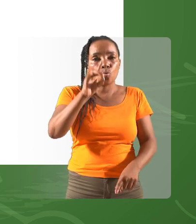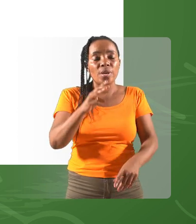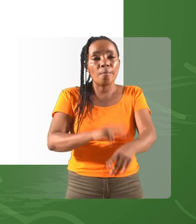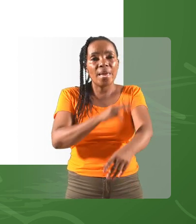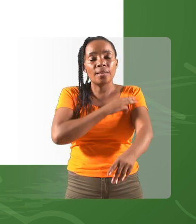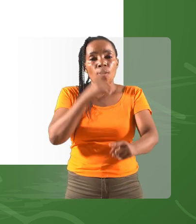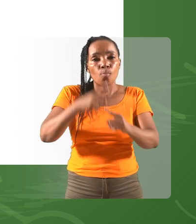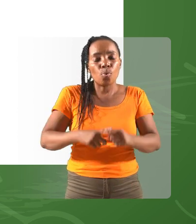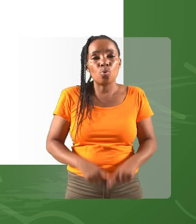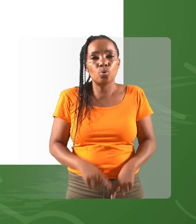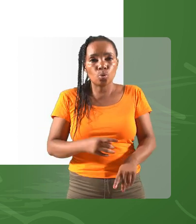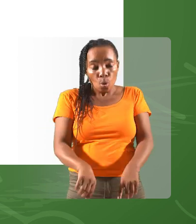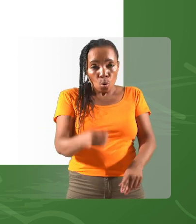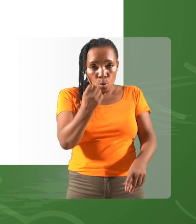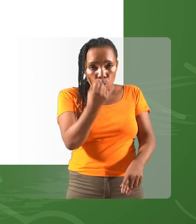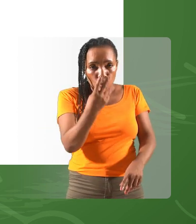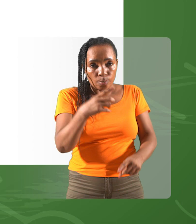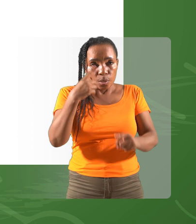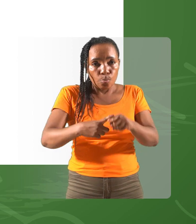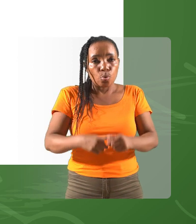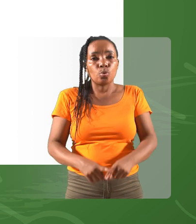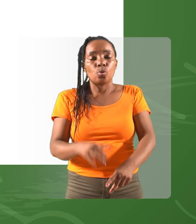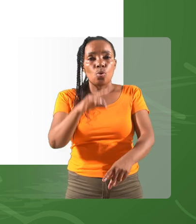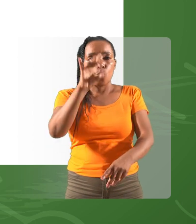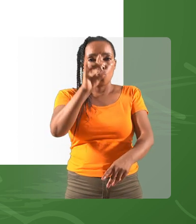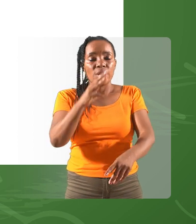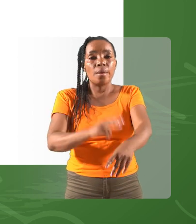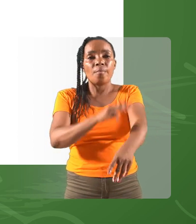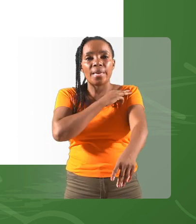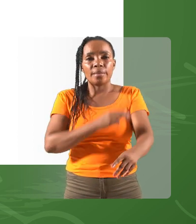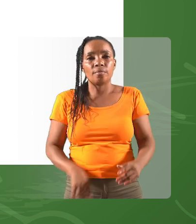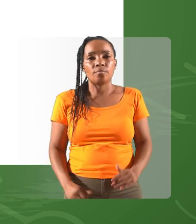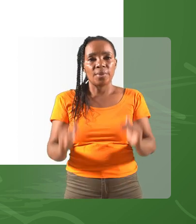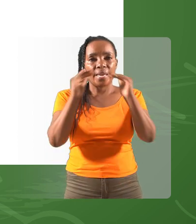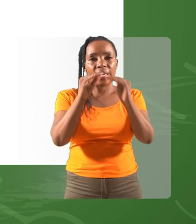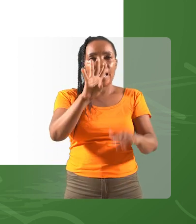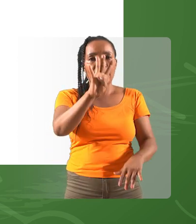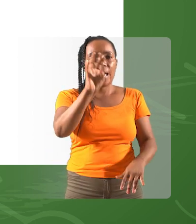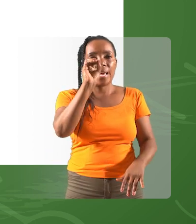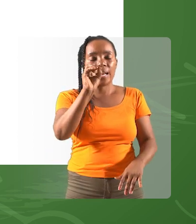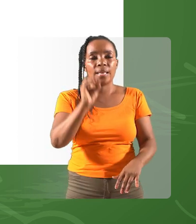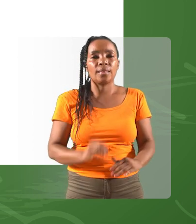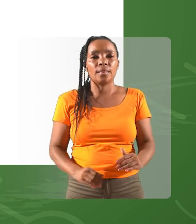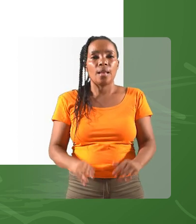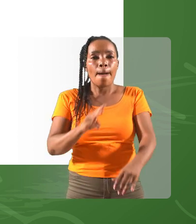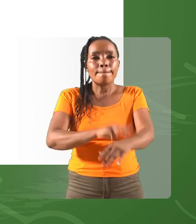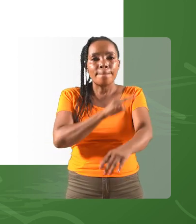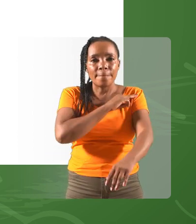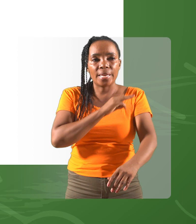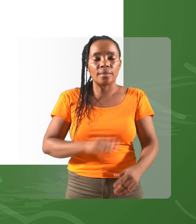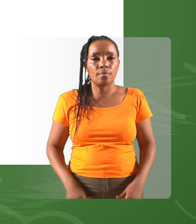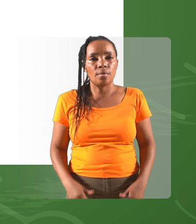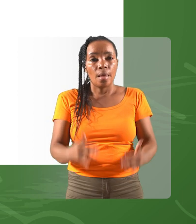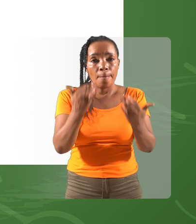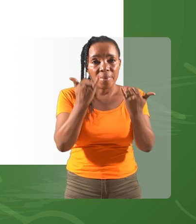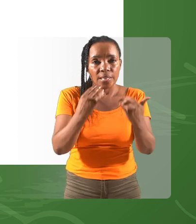mètres. Ça nous donne 40 mètres. OK? Nous allons maintenant partir avec la